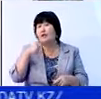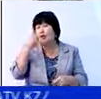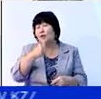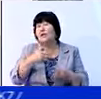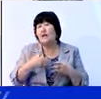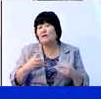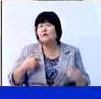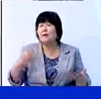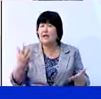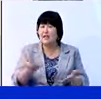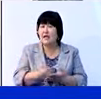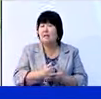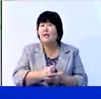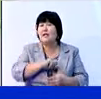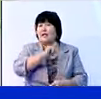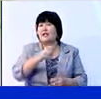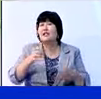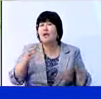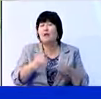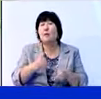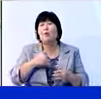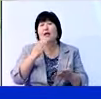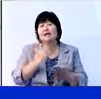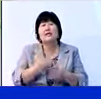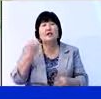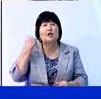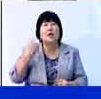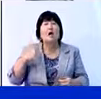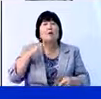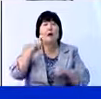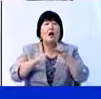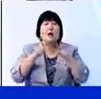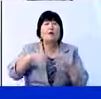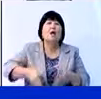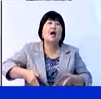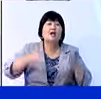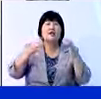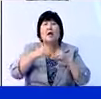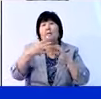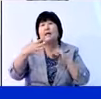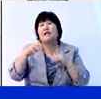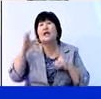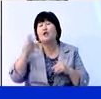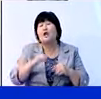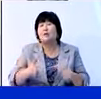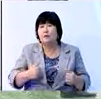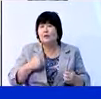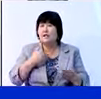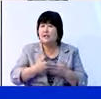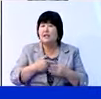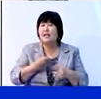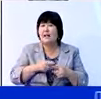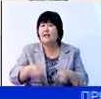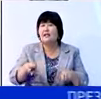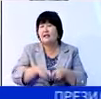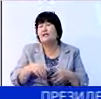весной, мы завоевали титул сильнейшей команды. У нас есть рекорд по подъему по штурмовой лестнице за 15 секунд. Приложим все силы, чтобы и на этот